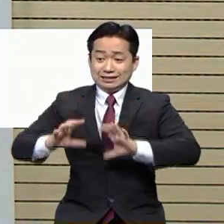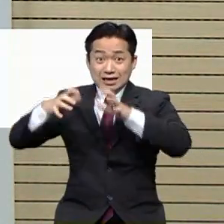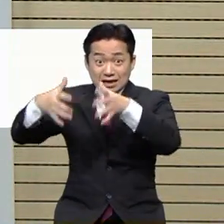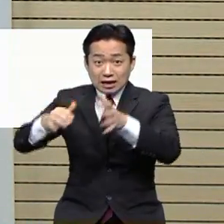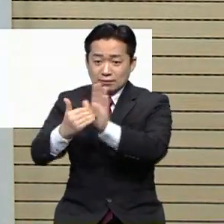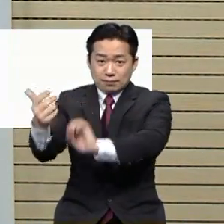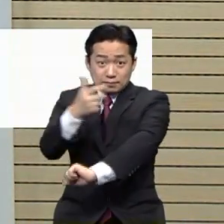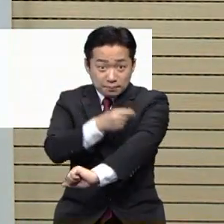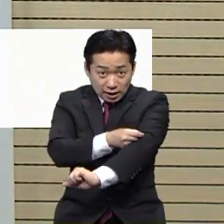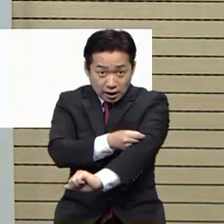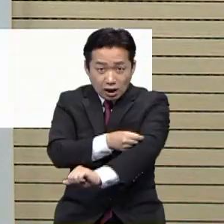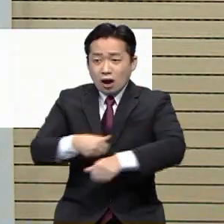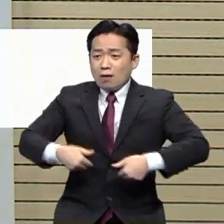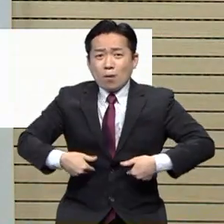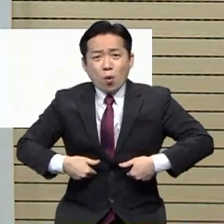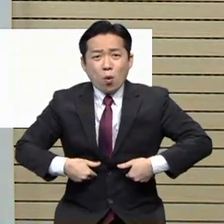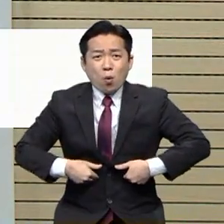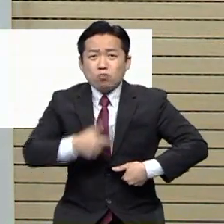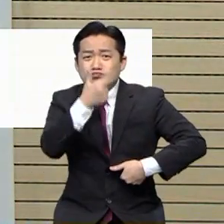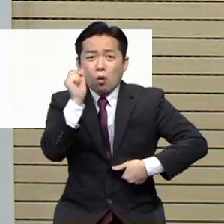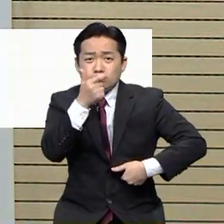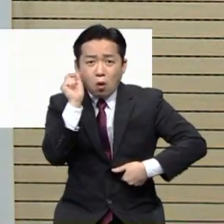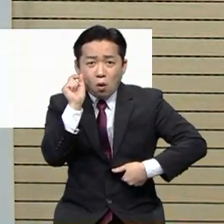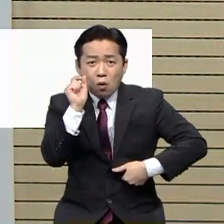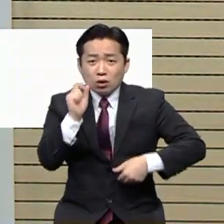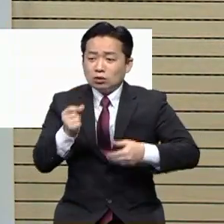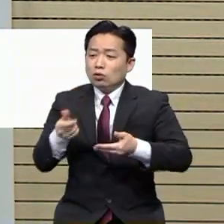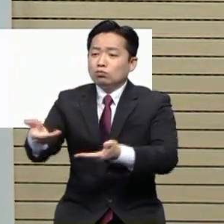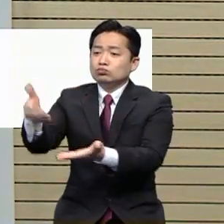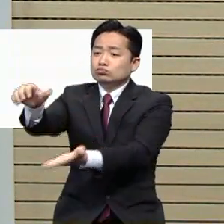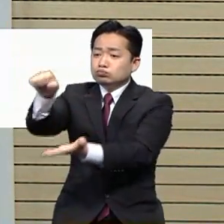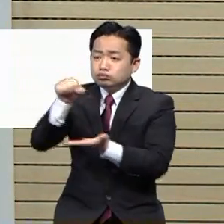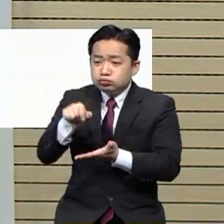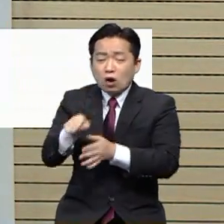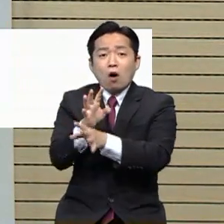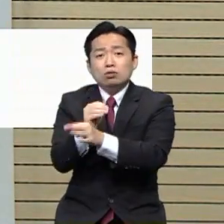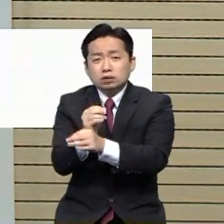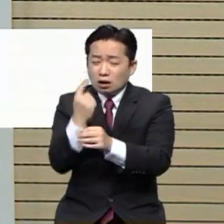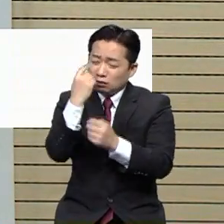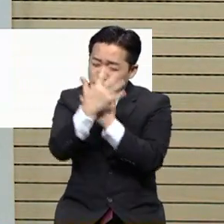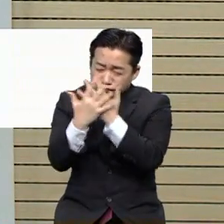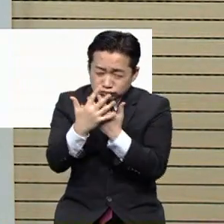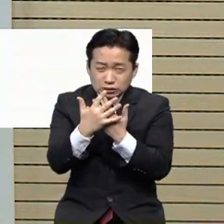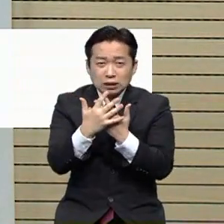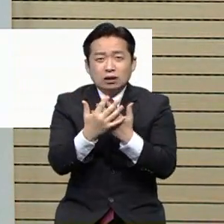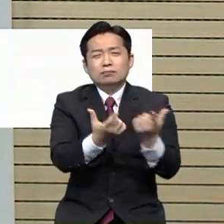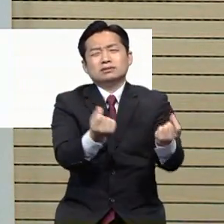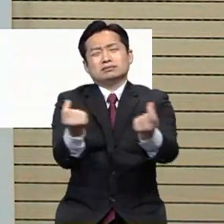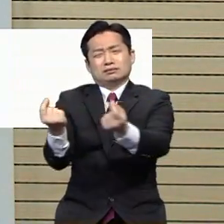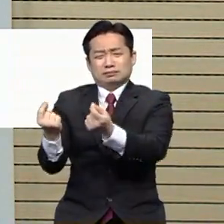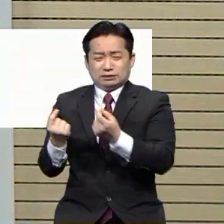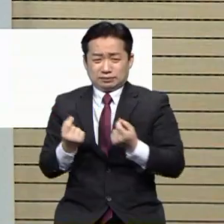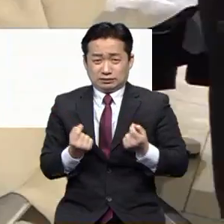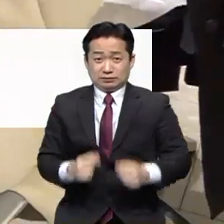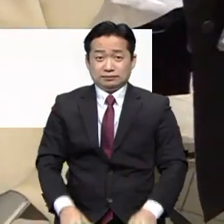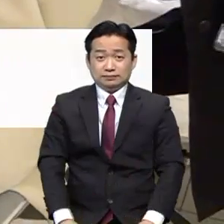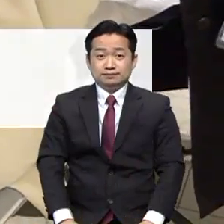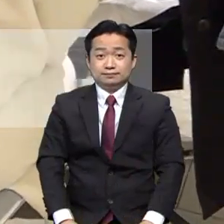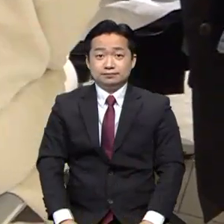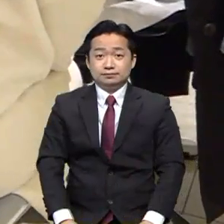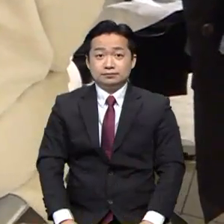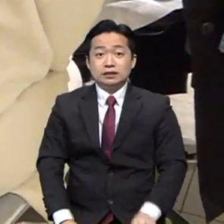백신 수급에 부족 또는 공급 시기 의 불확실성을 모두다 갖고 있는 그런 상황입니다